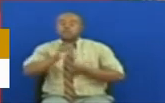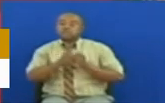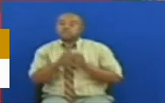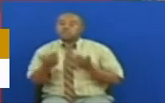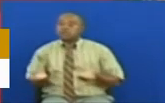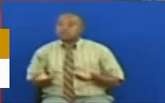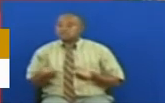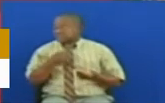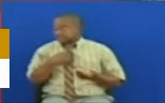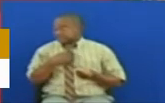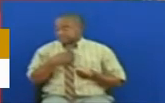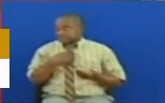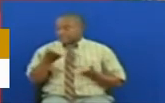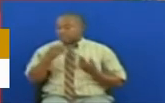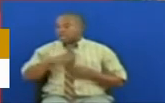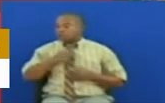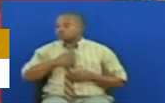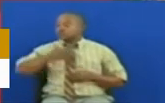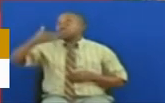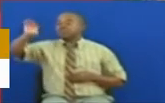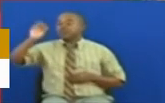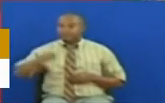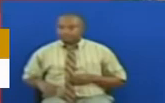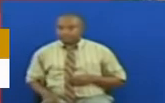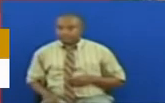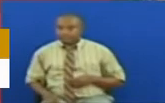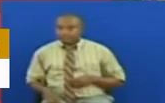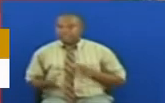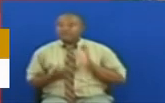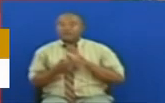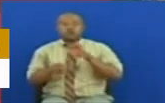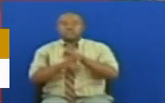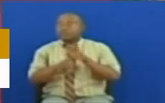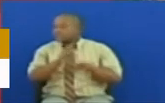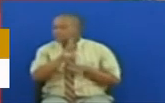hazitakiwi ziende nje ya nchi, kwa sababu hawa ni samaki ambao naitwa wasiotarajiwa,